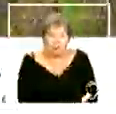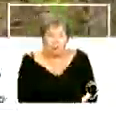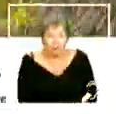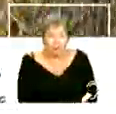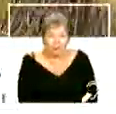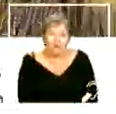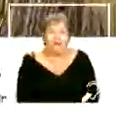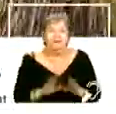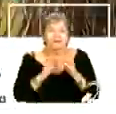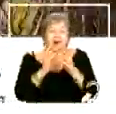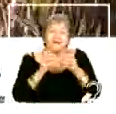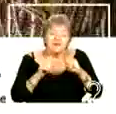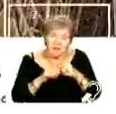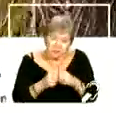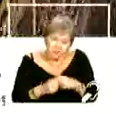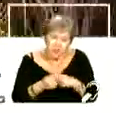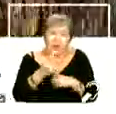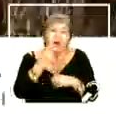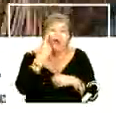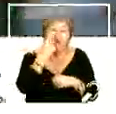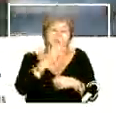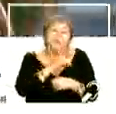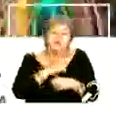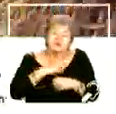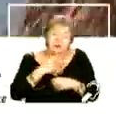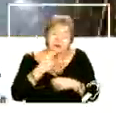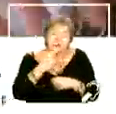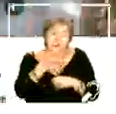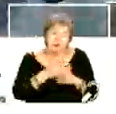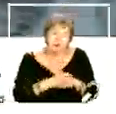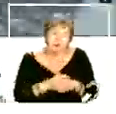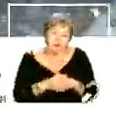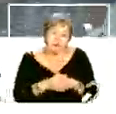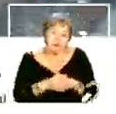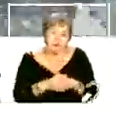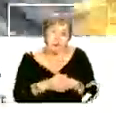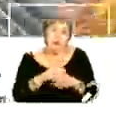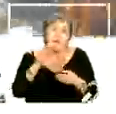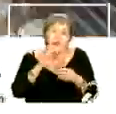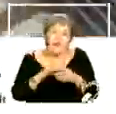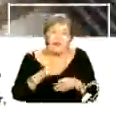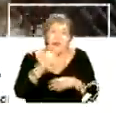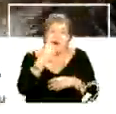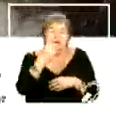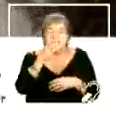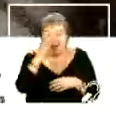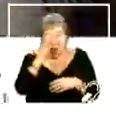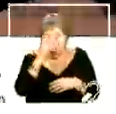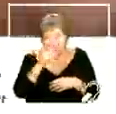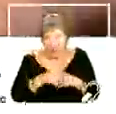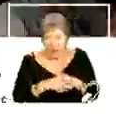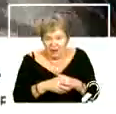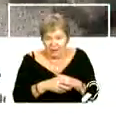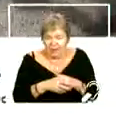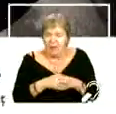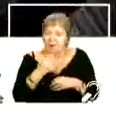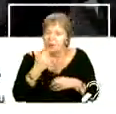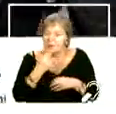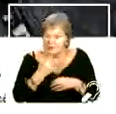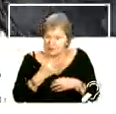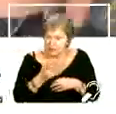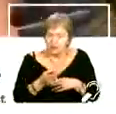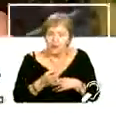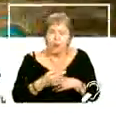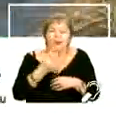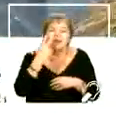Și toate astea i s-au întâmplat aceluiași agent, bineînțeles, pe data de 1 aprilie. Agent care nu odată, ci de